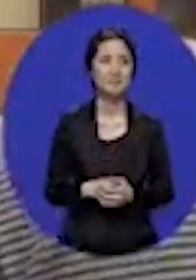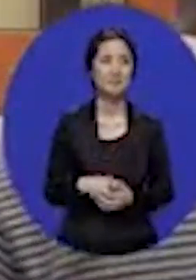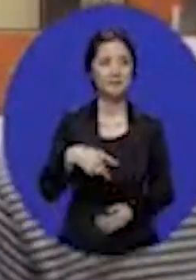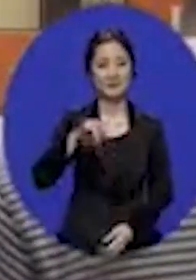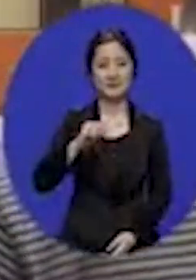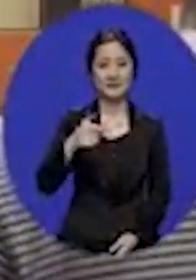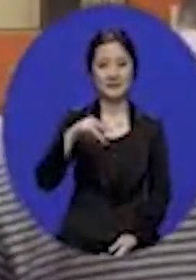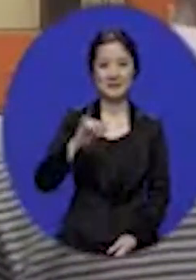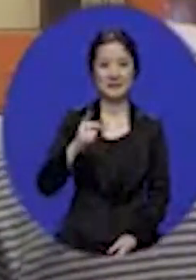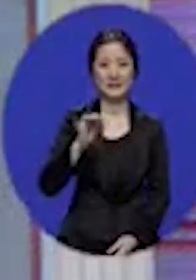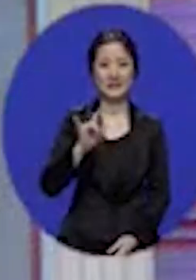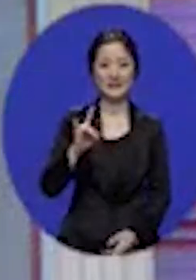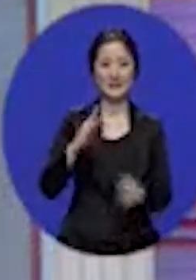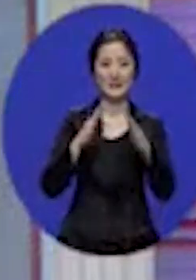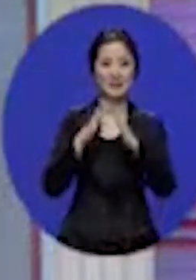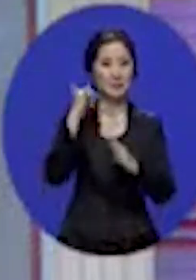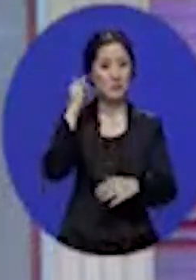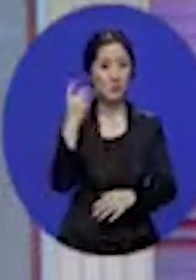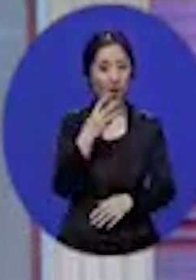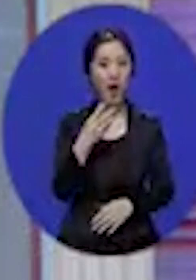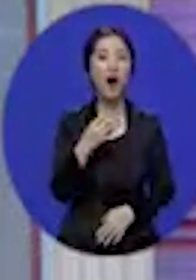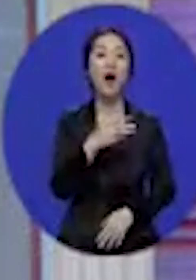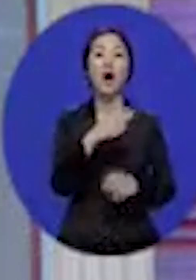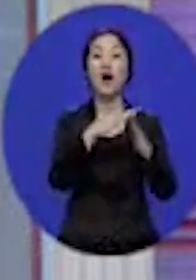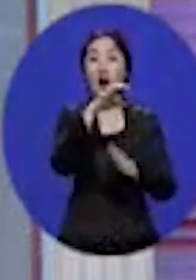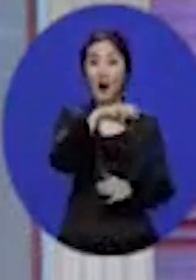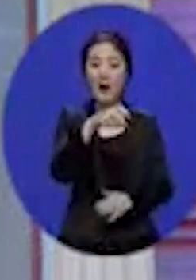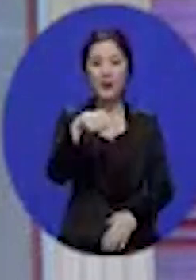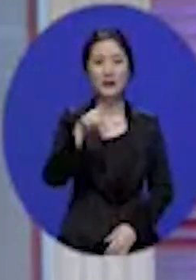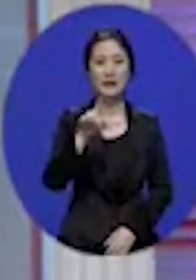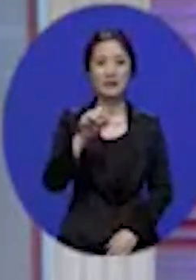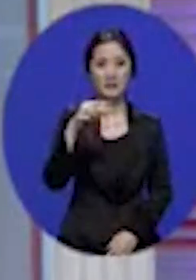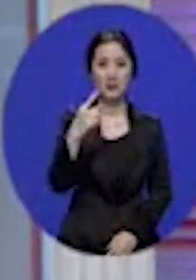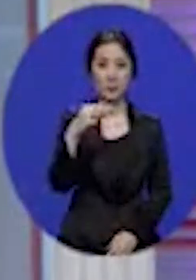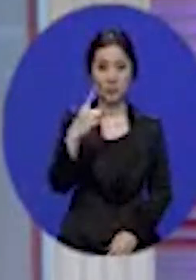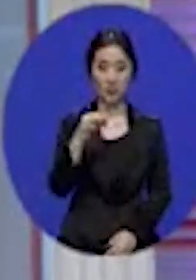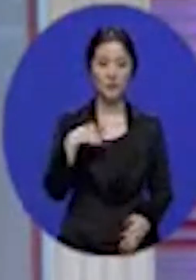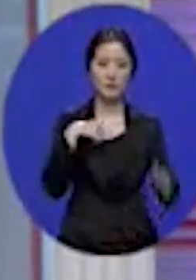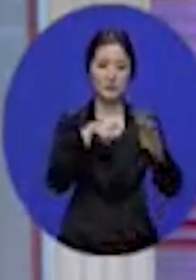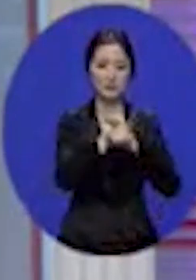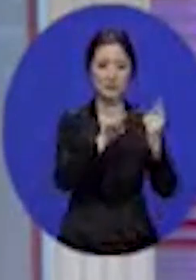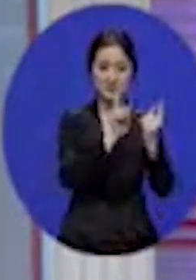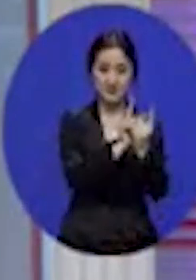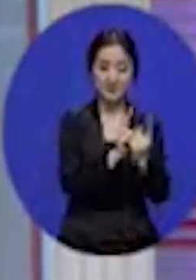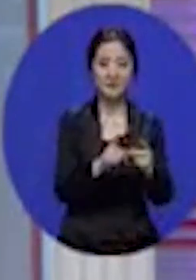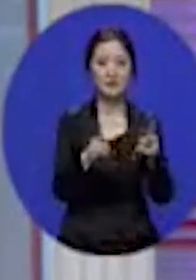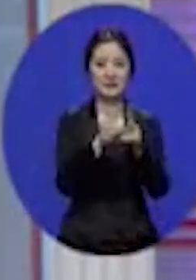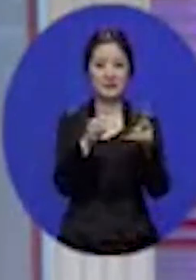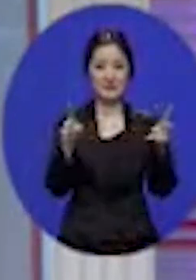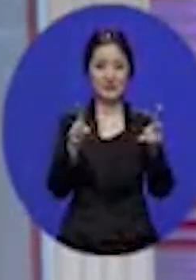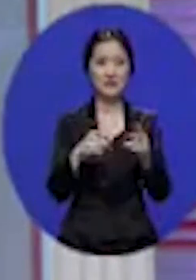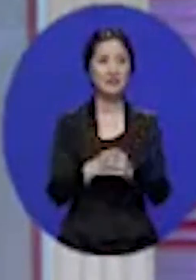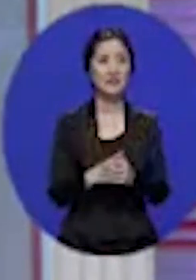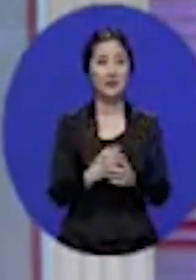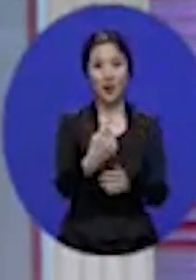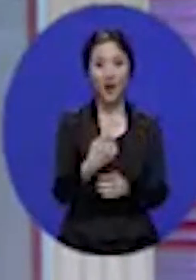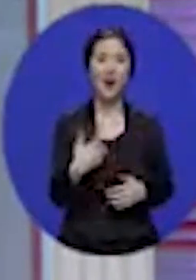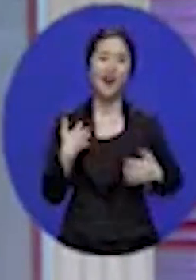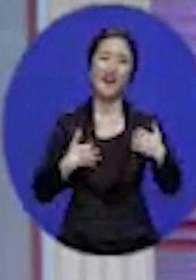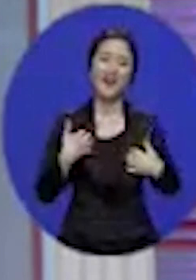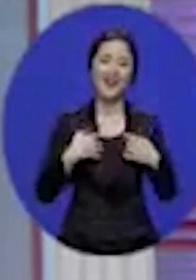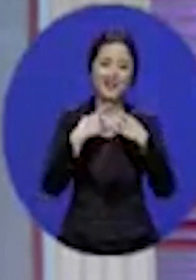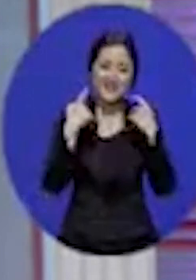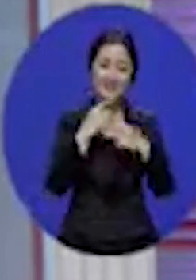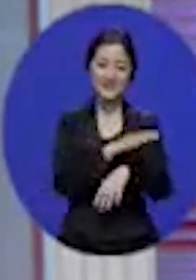전화번호를 알아냈어요. 상도동에 집이 있어요. 집을 찾아갔더니 2층 단독주택인데 어찌나 반갑게